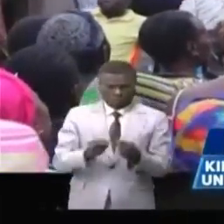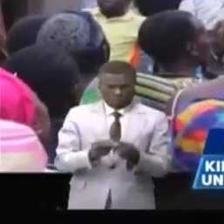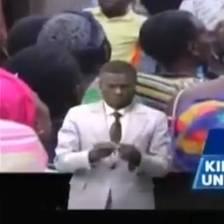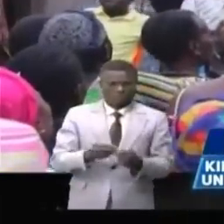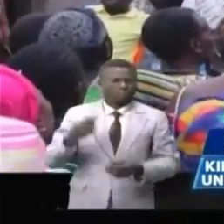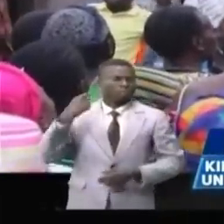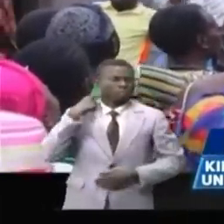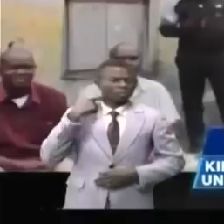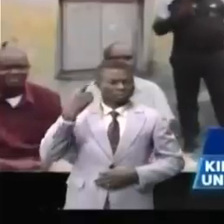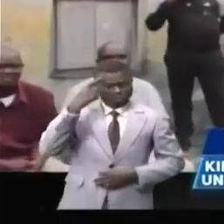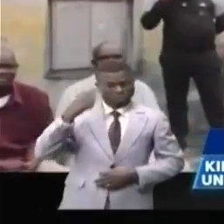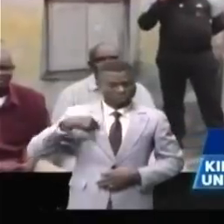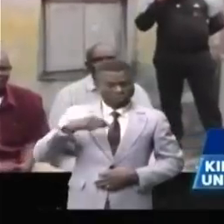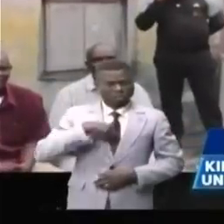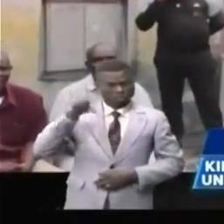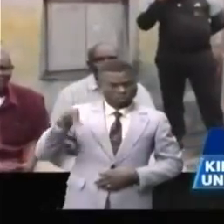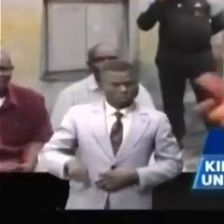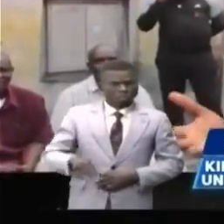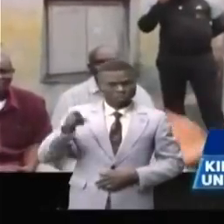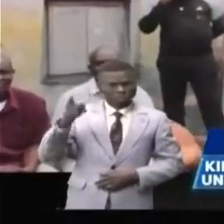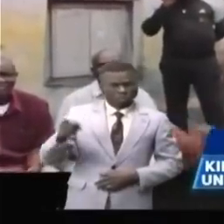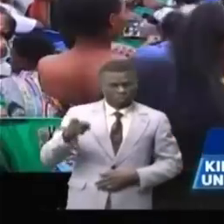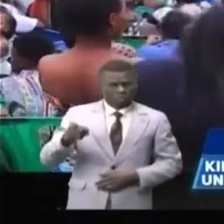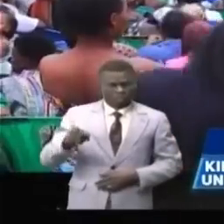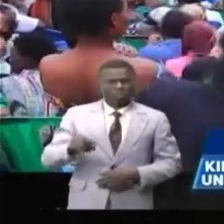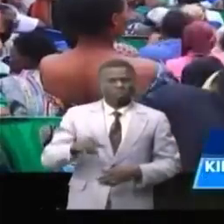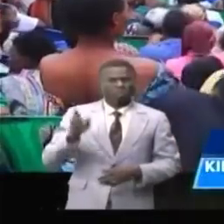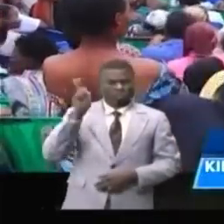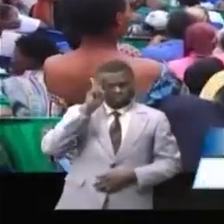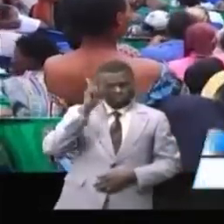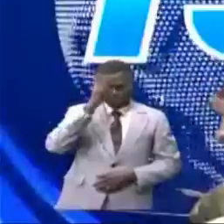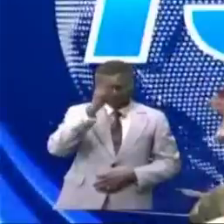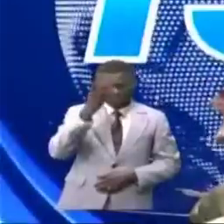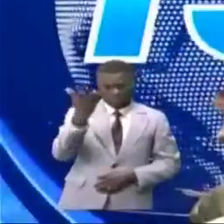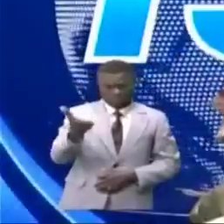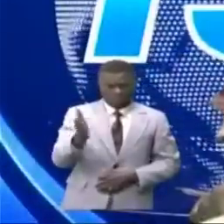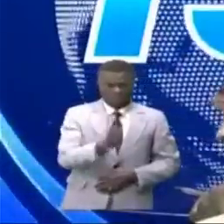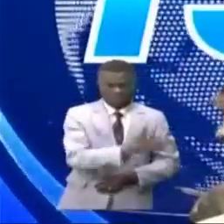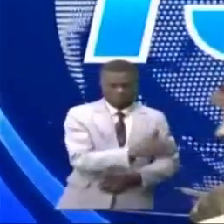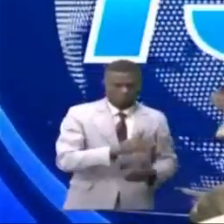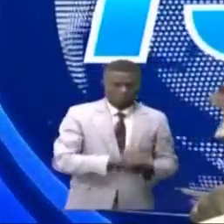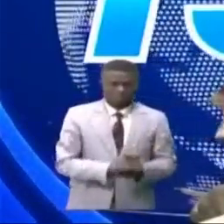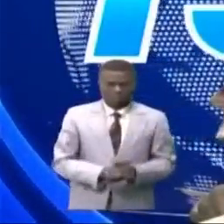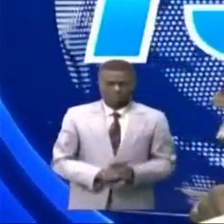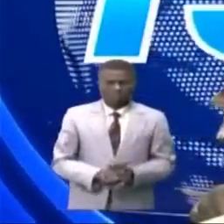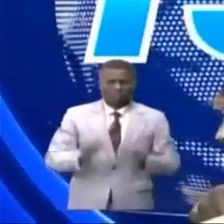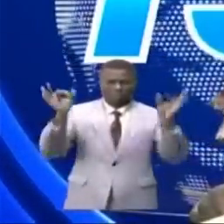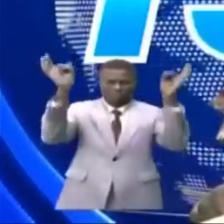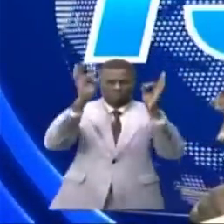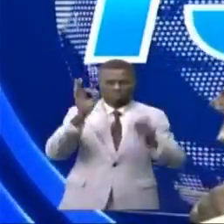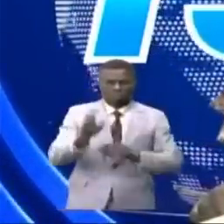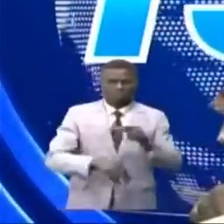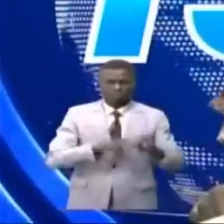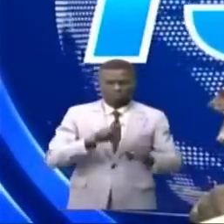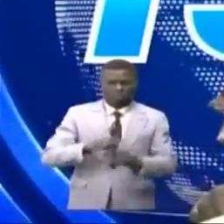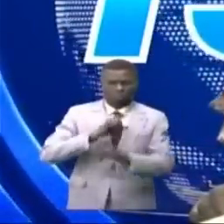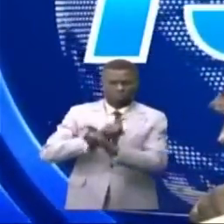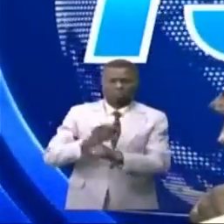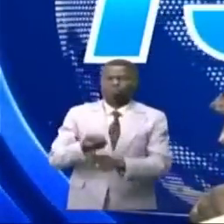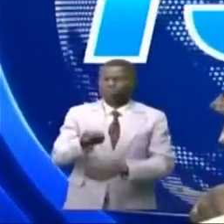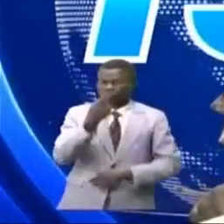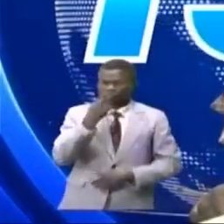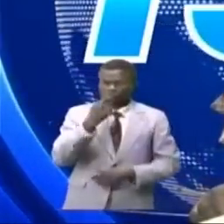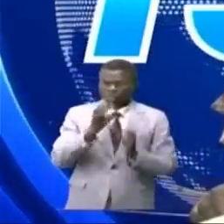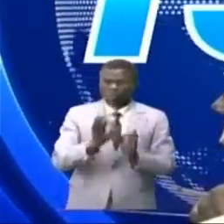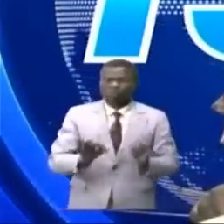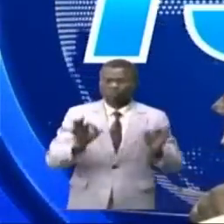de Kisenso, quartier Ngomba, et ceux de Kingabwa, point chaud. Le programme national d'approvisionnement des médicaments